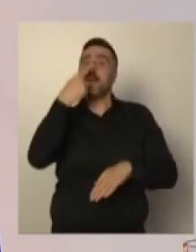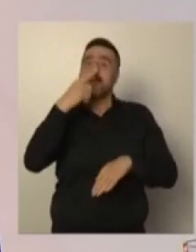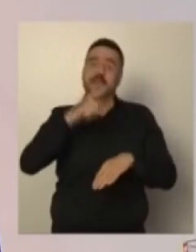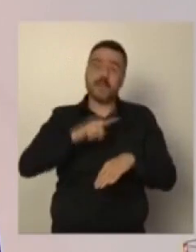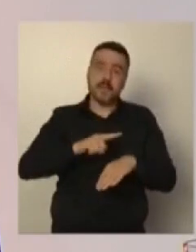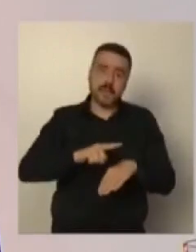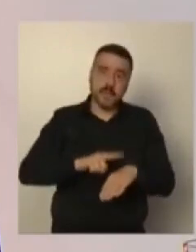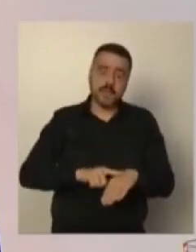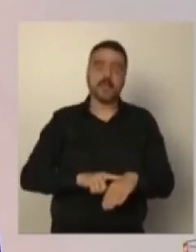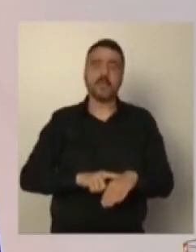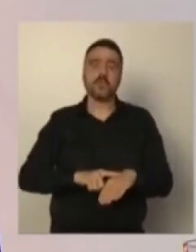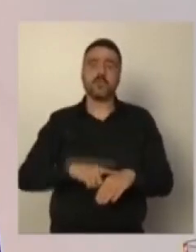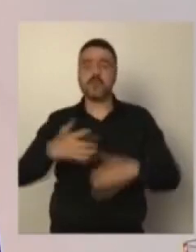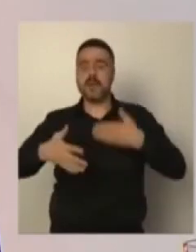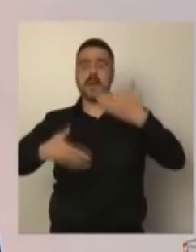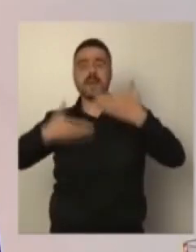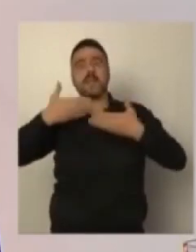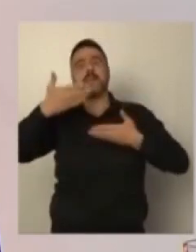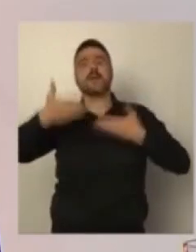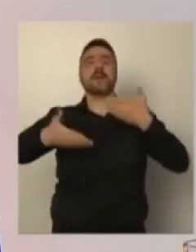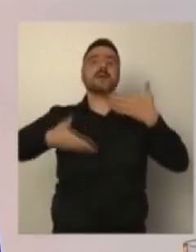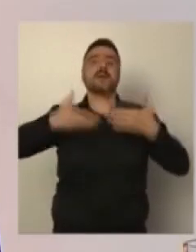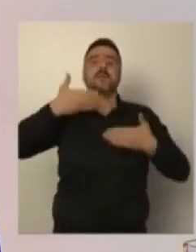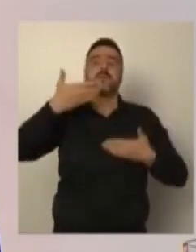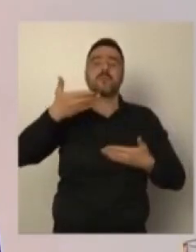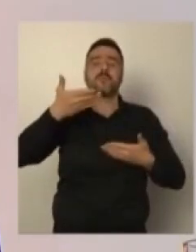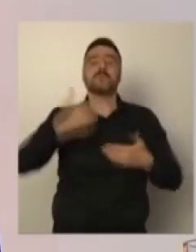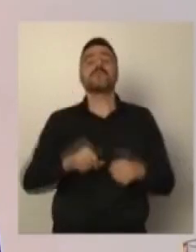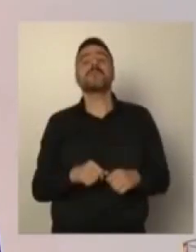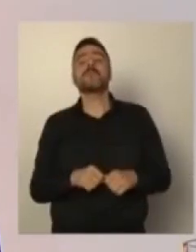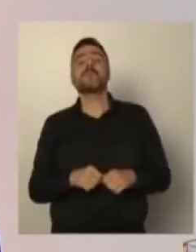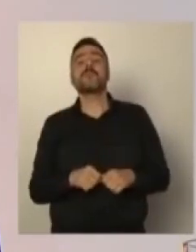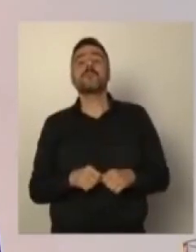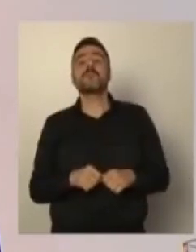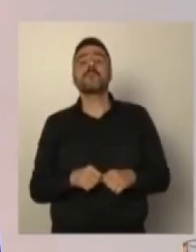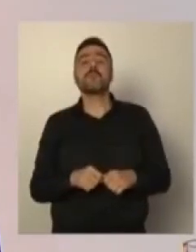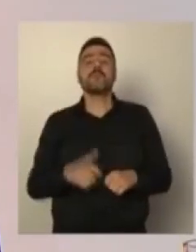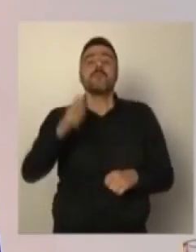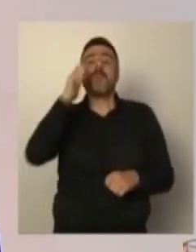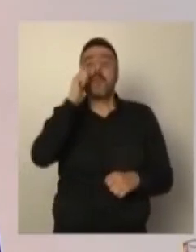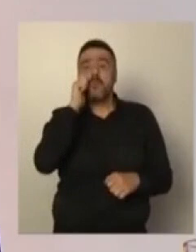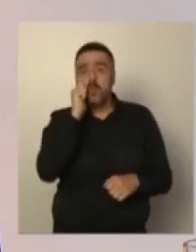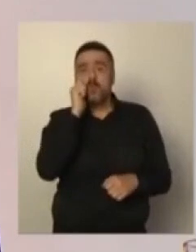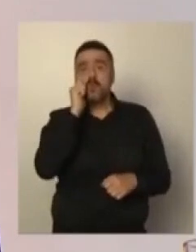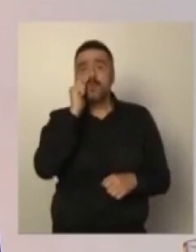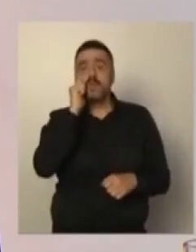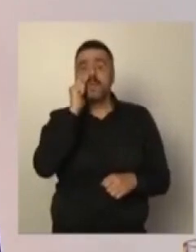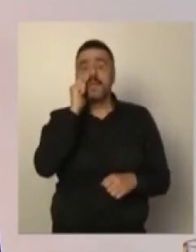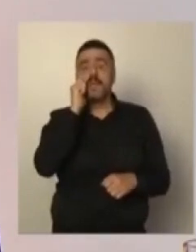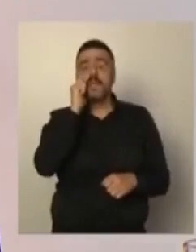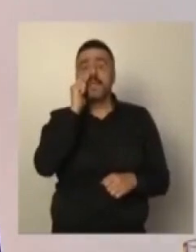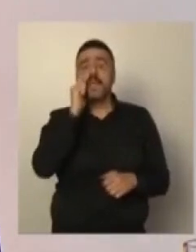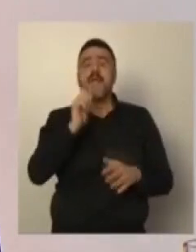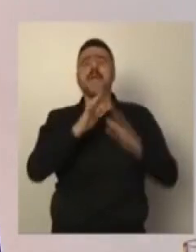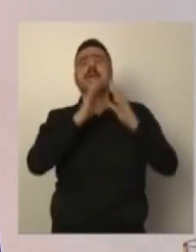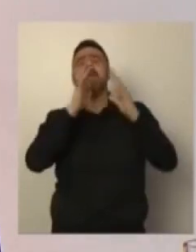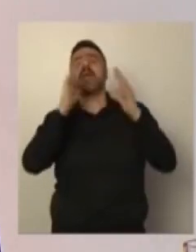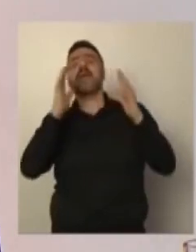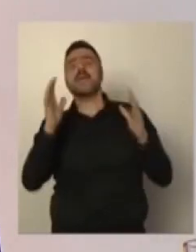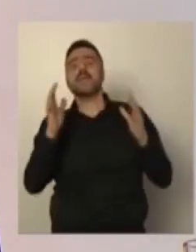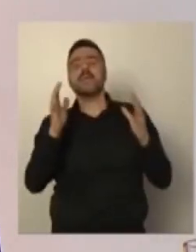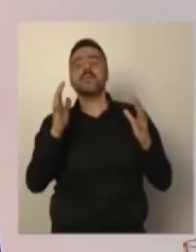ve yalnızlığa terk edilmiş olursun. Onun için müminlerin en çok